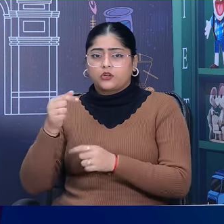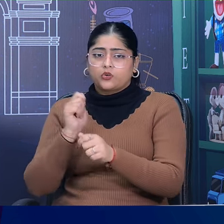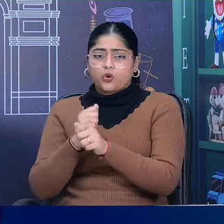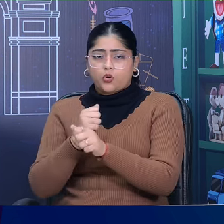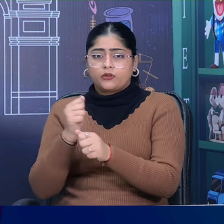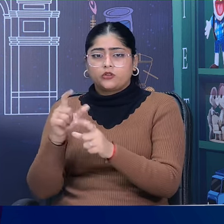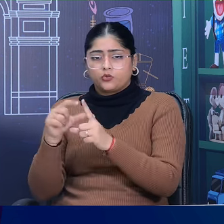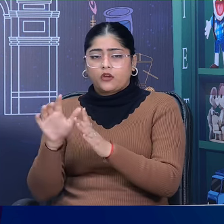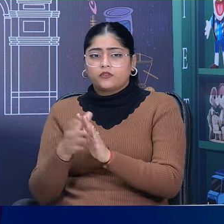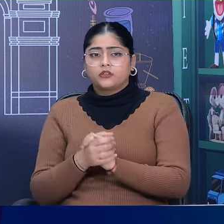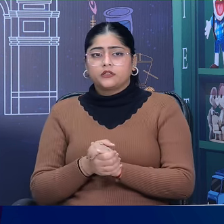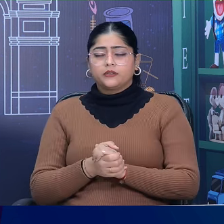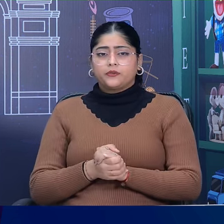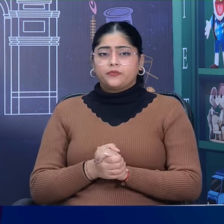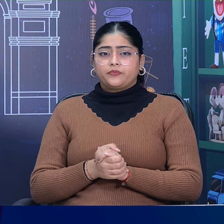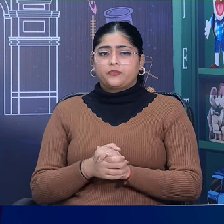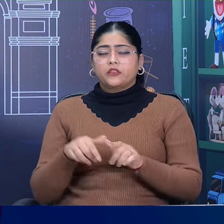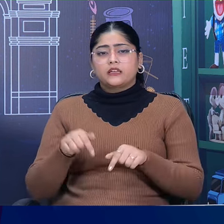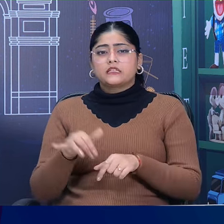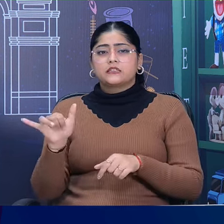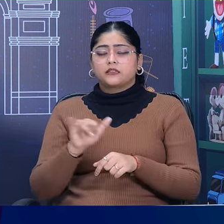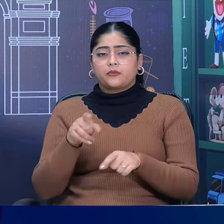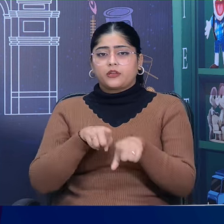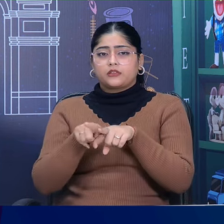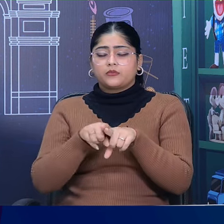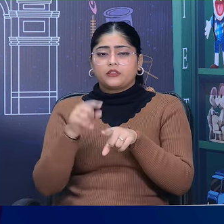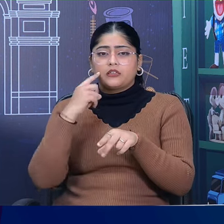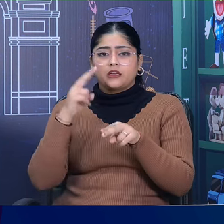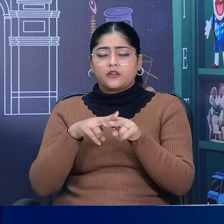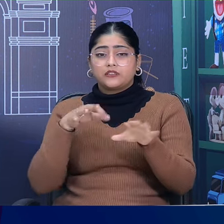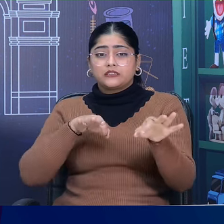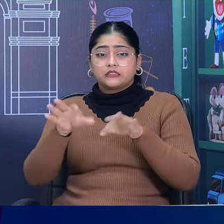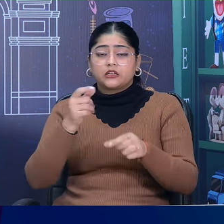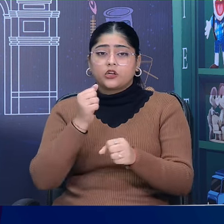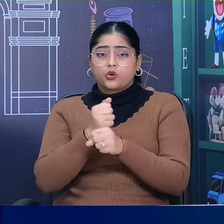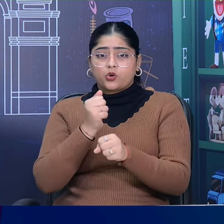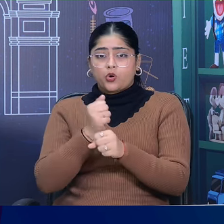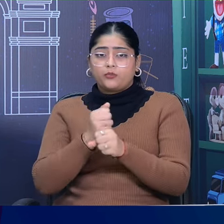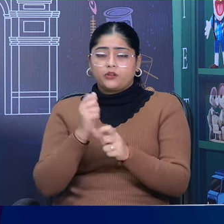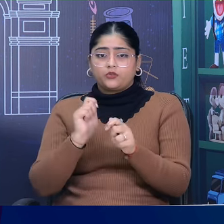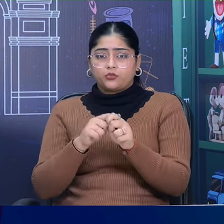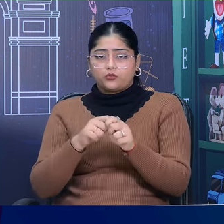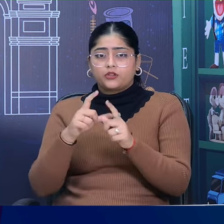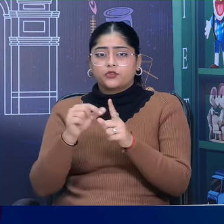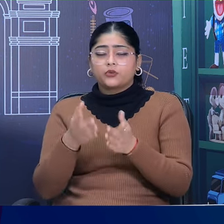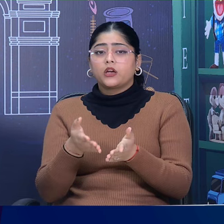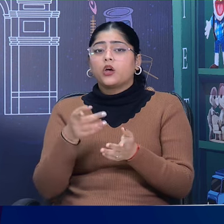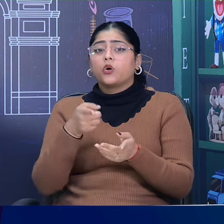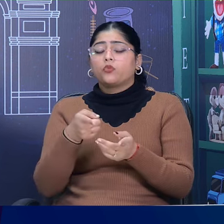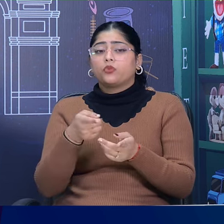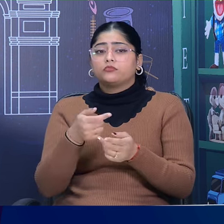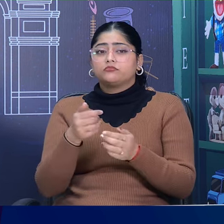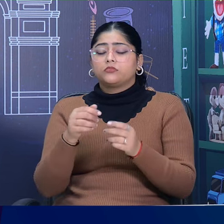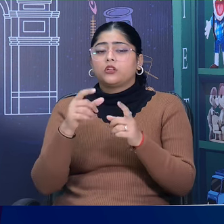ऐसे में क्या जो सरकार है या फिर जो मेन शहरों में काम कर रही सेंट्रल गवर्नमेंट्स है उनका होल्ड कहां पर है उनकी